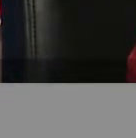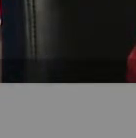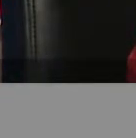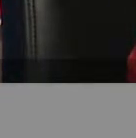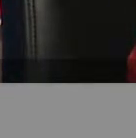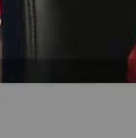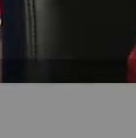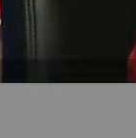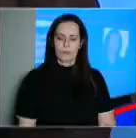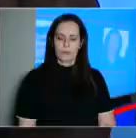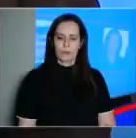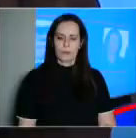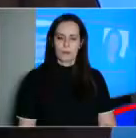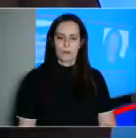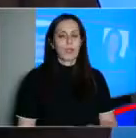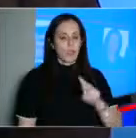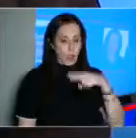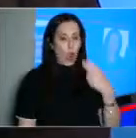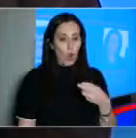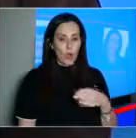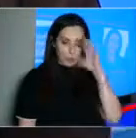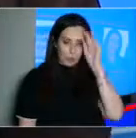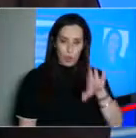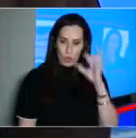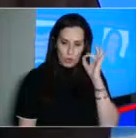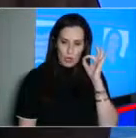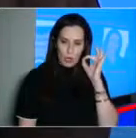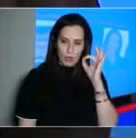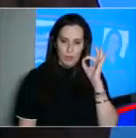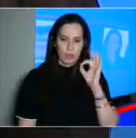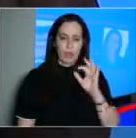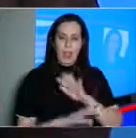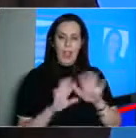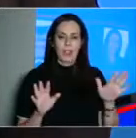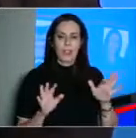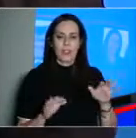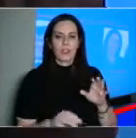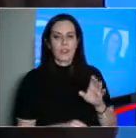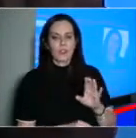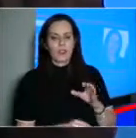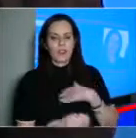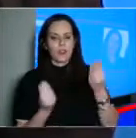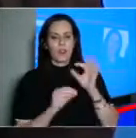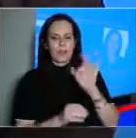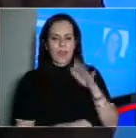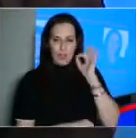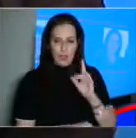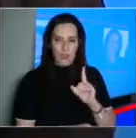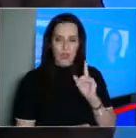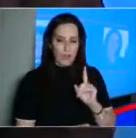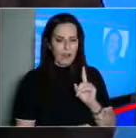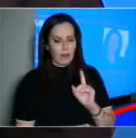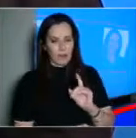שאני מצביעה לו ידאג לחינוך שלהם. זה יכול להיות גבר, זה יכול להיות גם אישה. אין לי שום דבר נגד נשים,